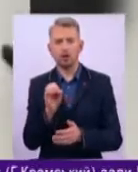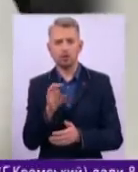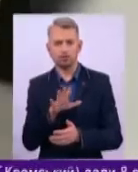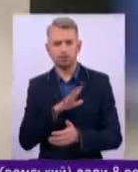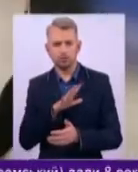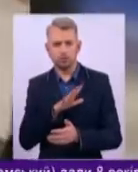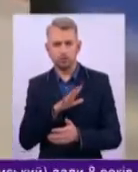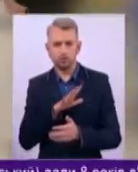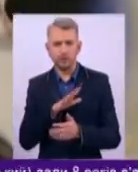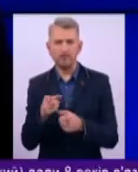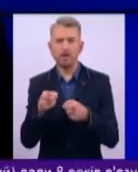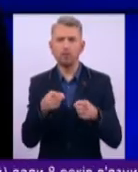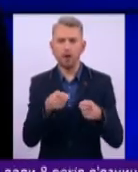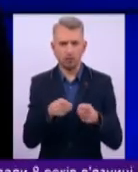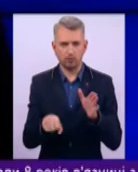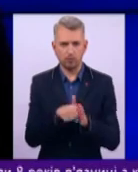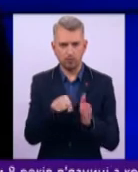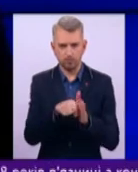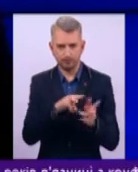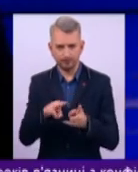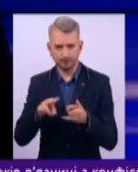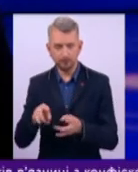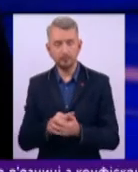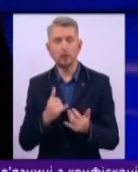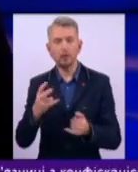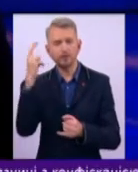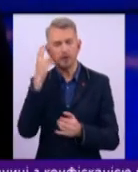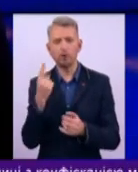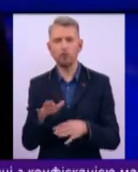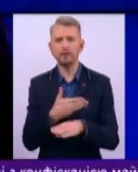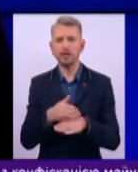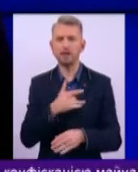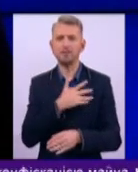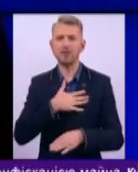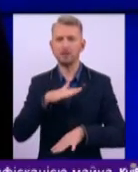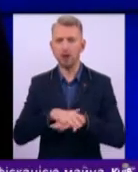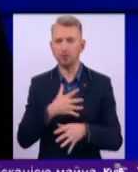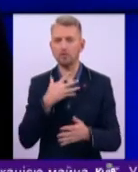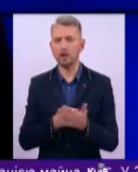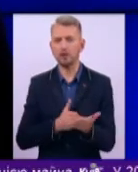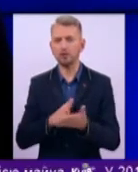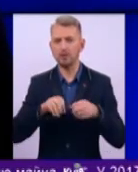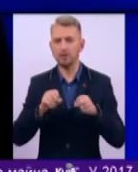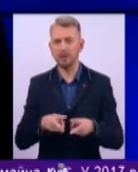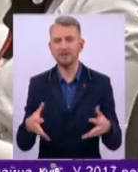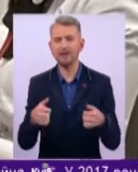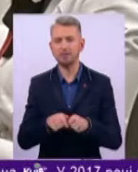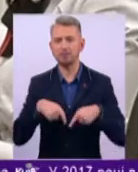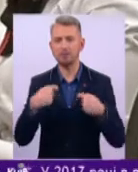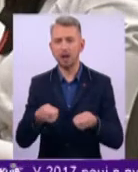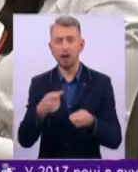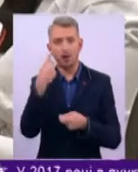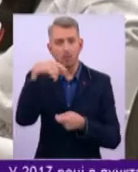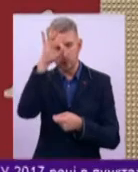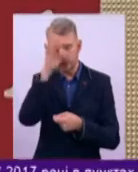терористичних угруповань. І сьогодні в Києві в одному з відділень Приватбанку власна служба безпеки затримала і передала поліції киянина,